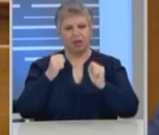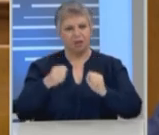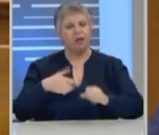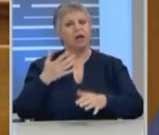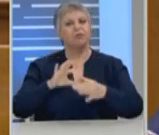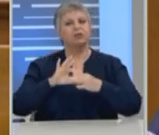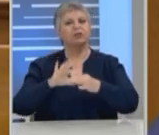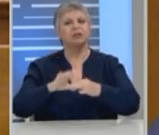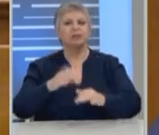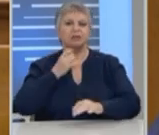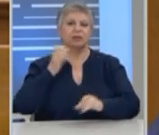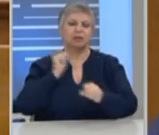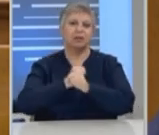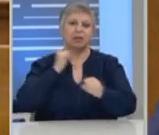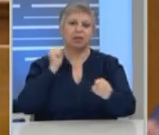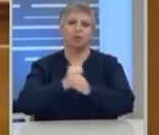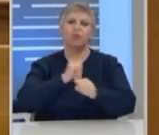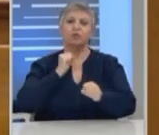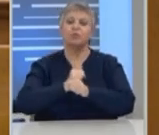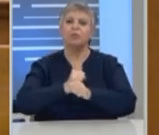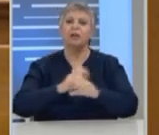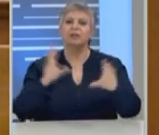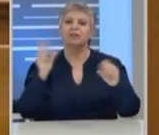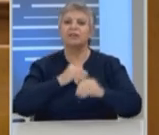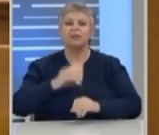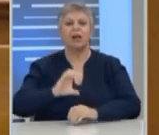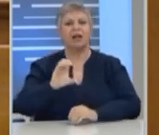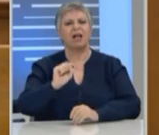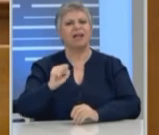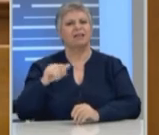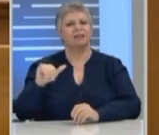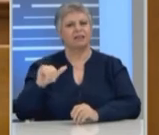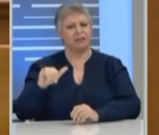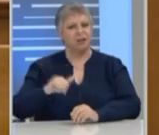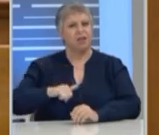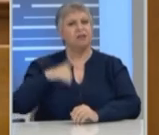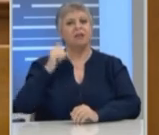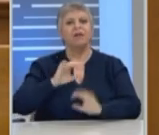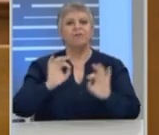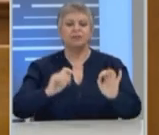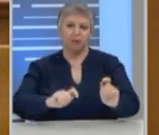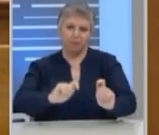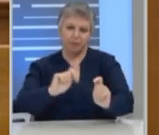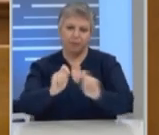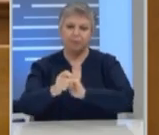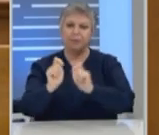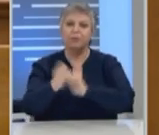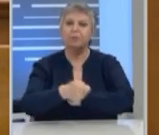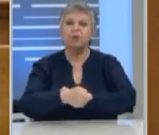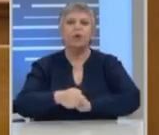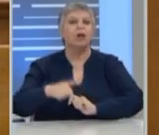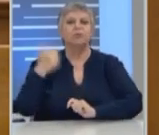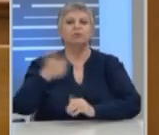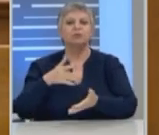δουλειάς που γίνεται για την ενίσχυση του ΕΣΥ, αλλά και με την εμβληματική μεταρρύθμιση που προωθούμε στην πρωτοβάθμια